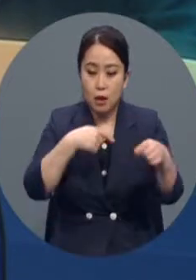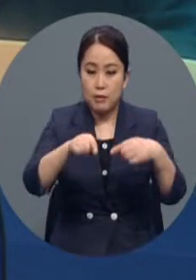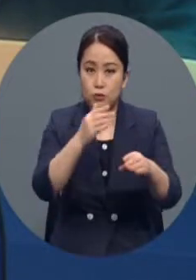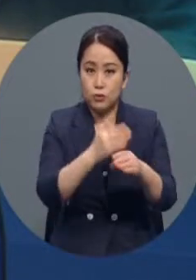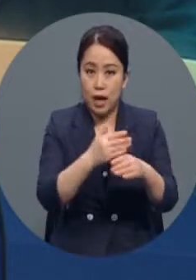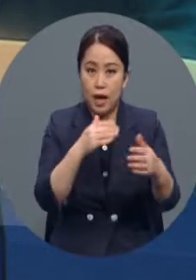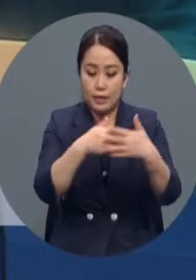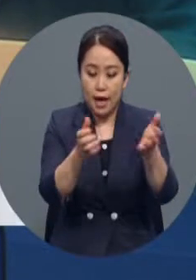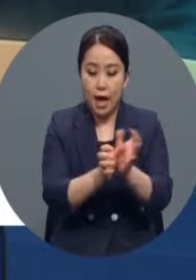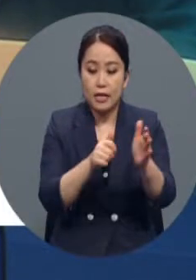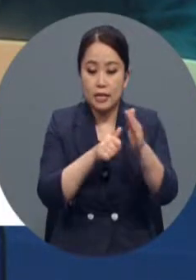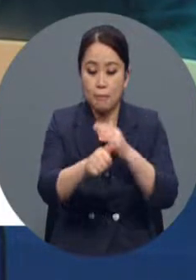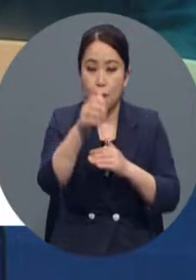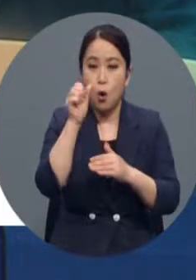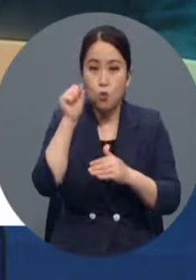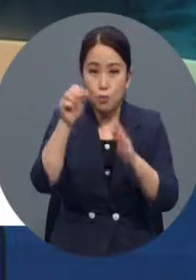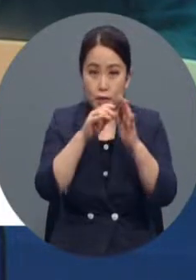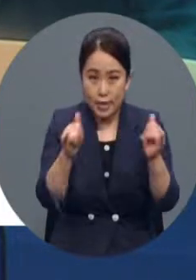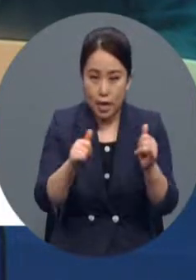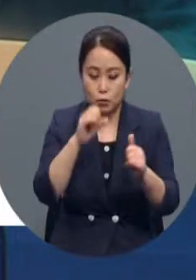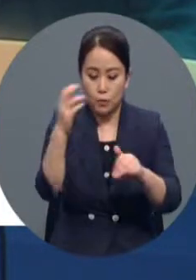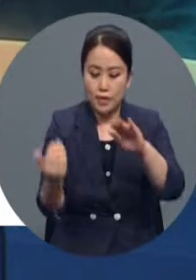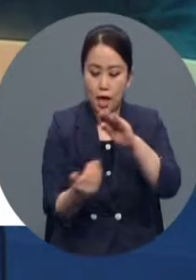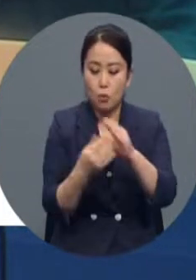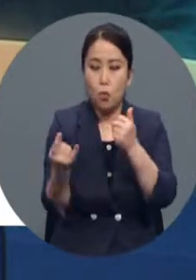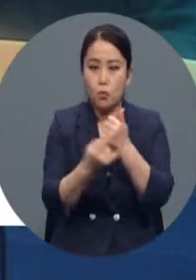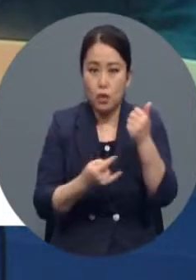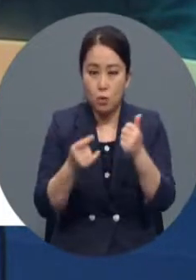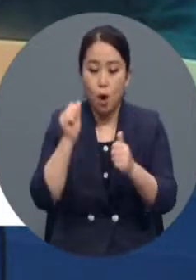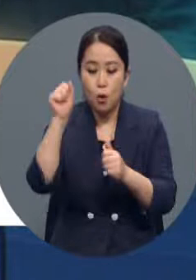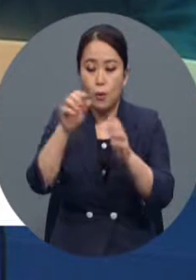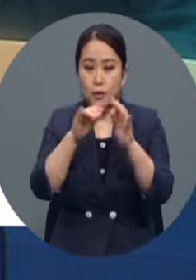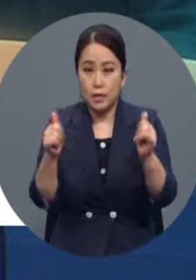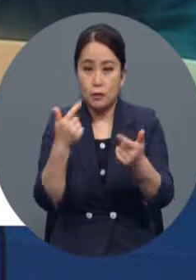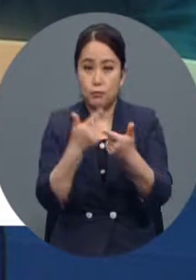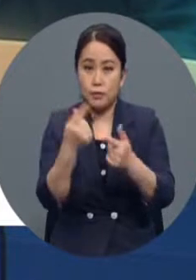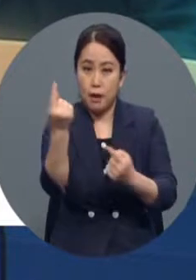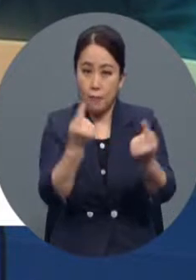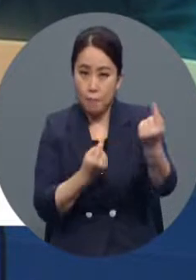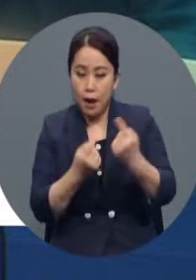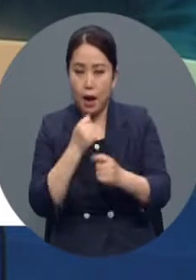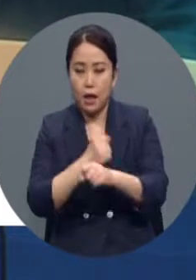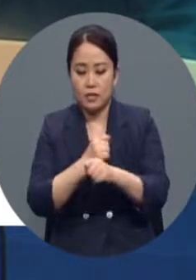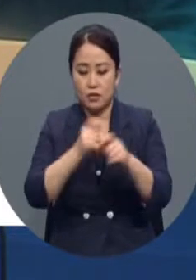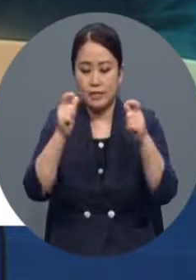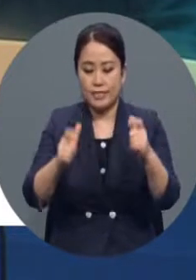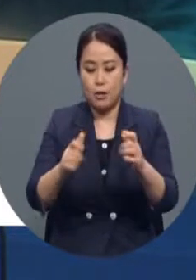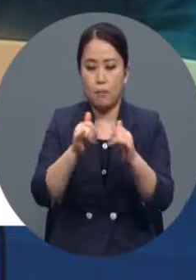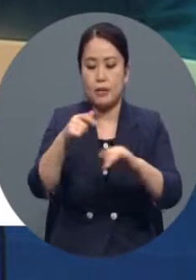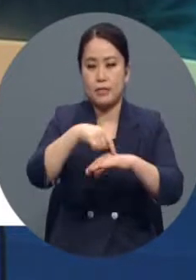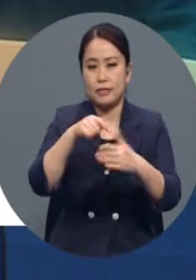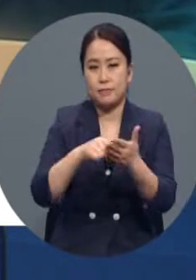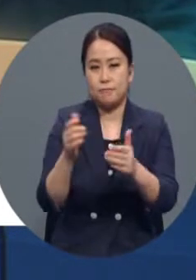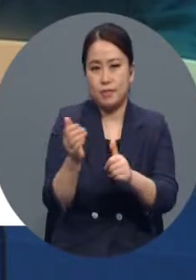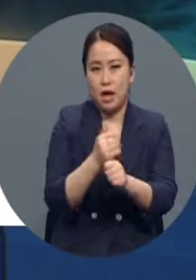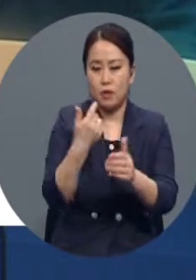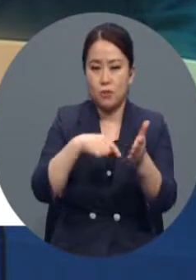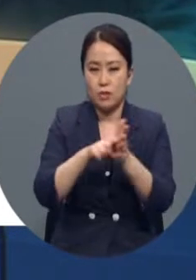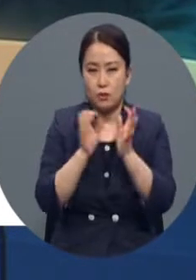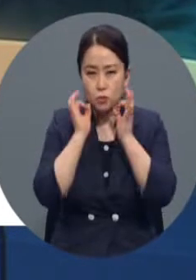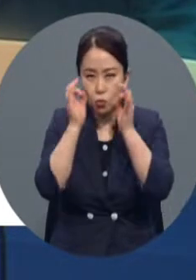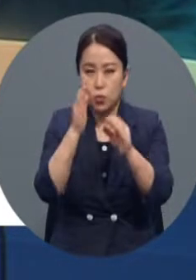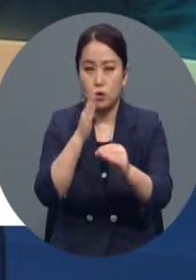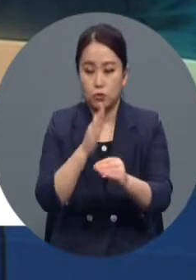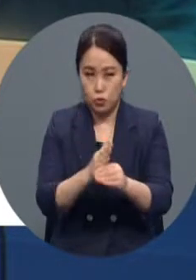더불어민주당 당대표 후보와 최고위원 후보들이 잇따라 부산을 찾아 지역 민심 잡기에 공을 들이고 있습니다. 부산